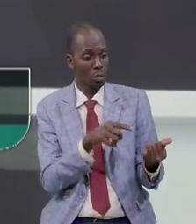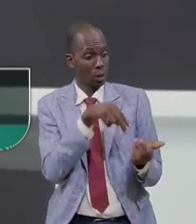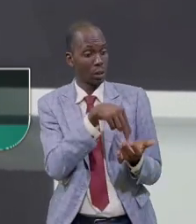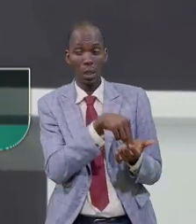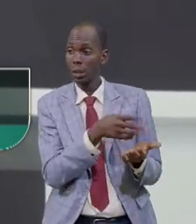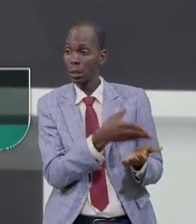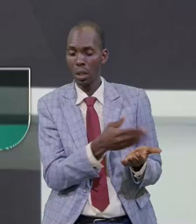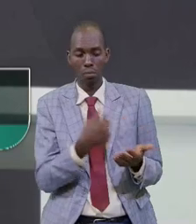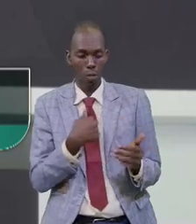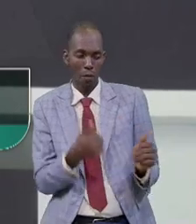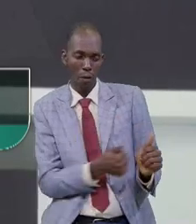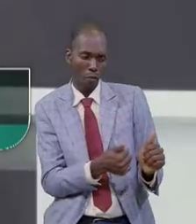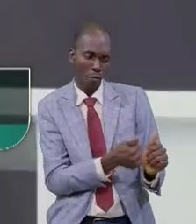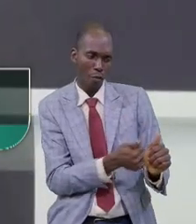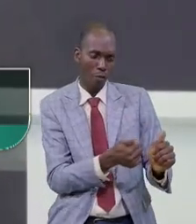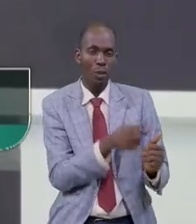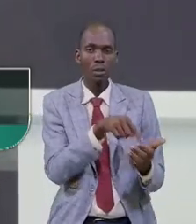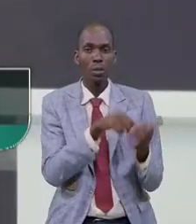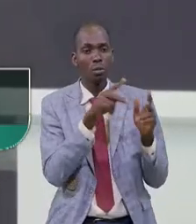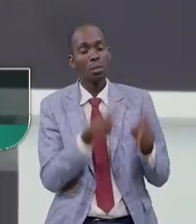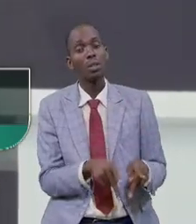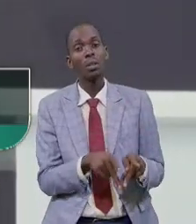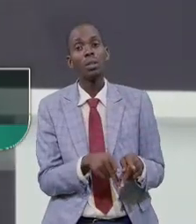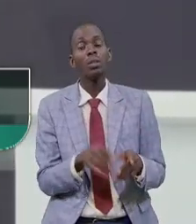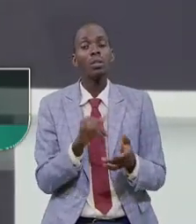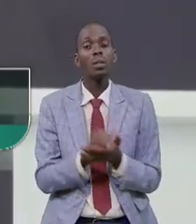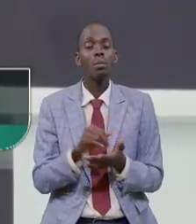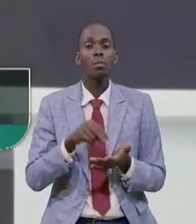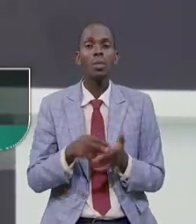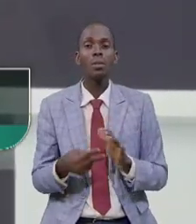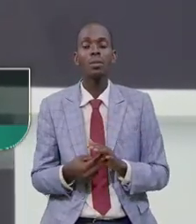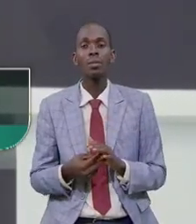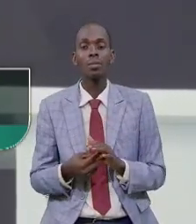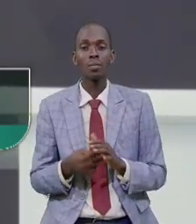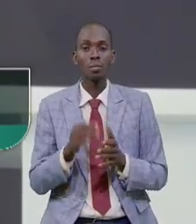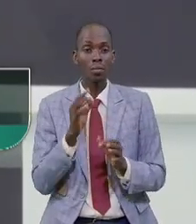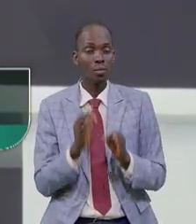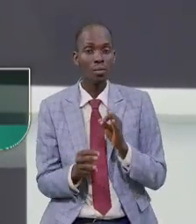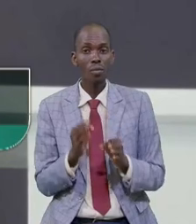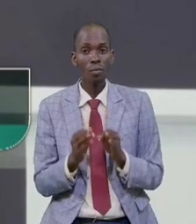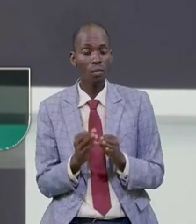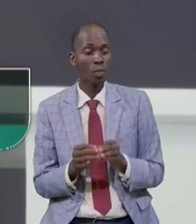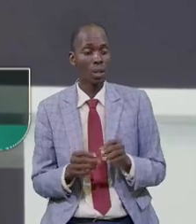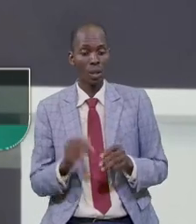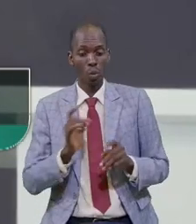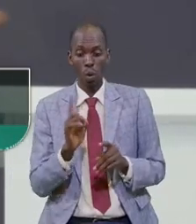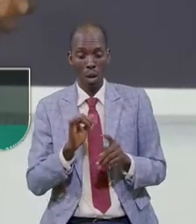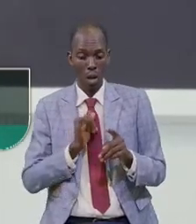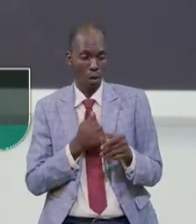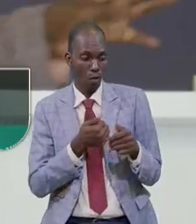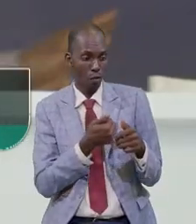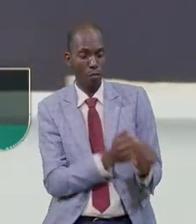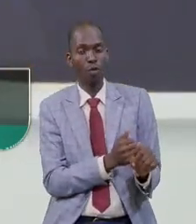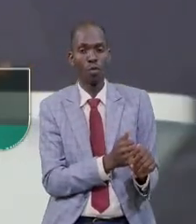tenir seulement je peux S se lèv ça veut dire queils approuvent ça s'il n'approuv pas